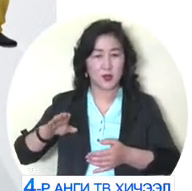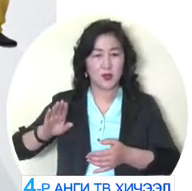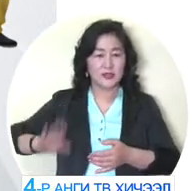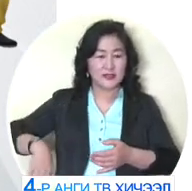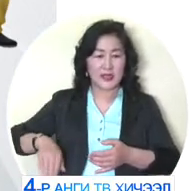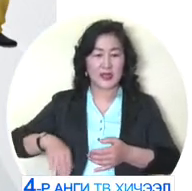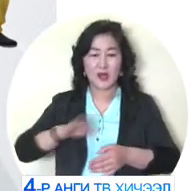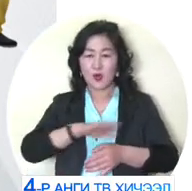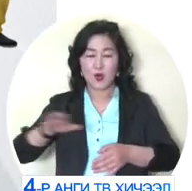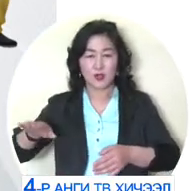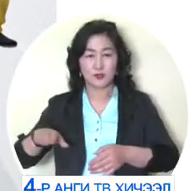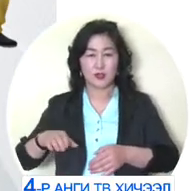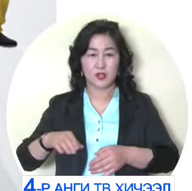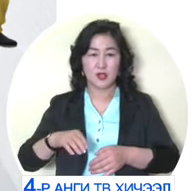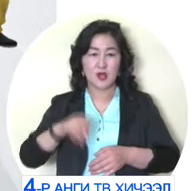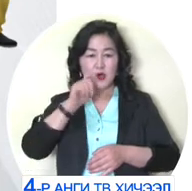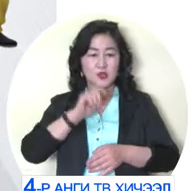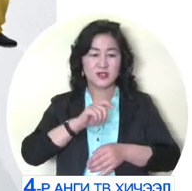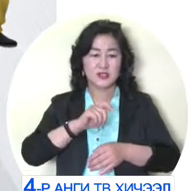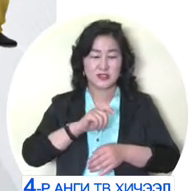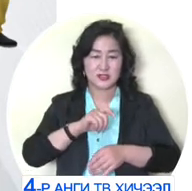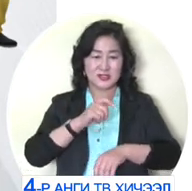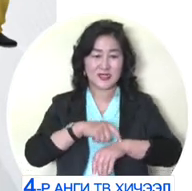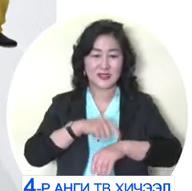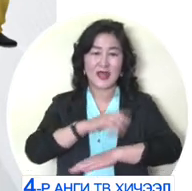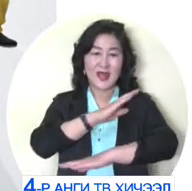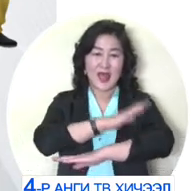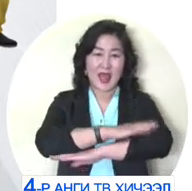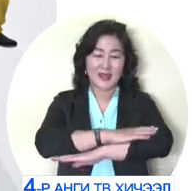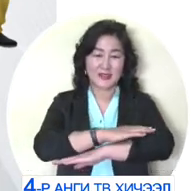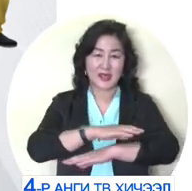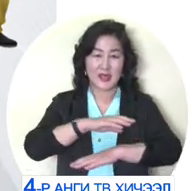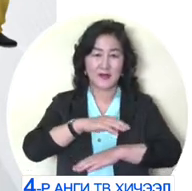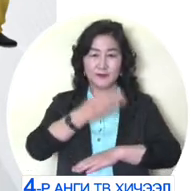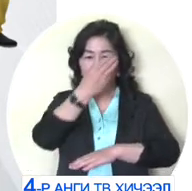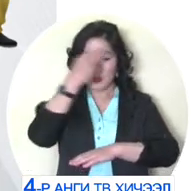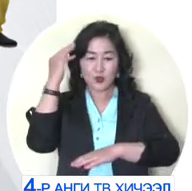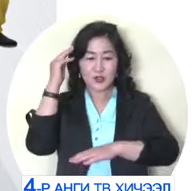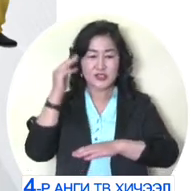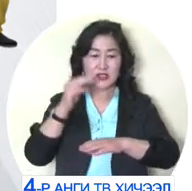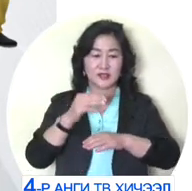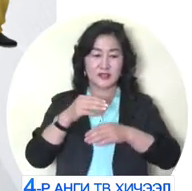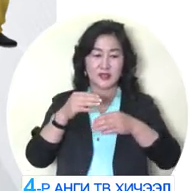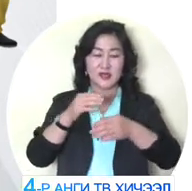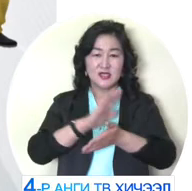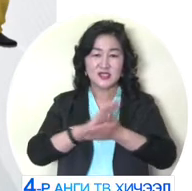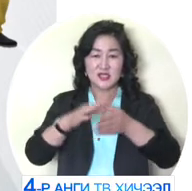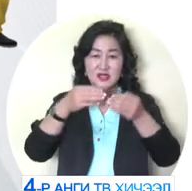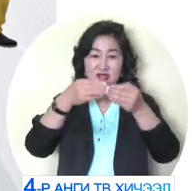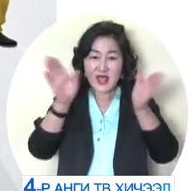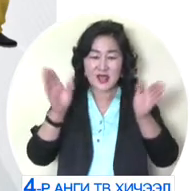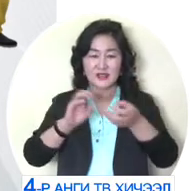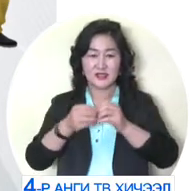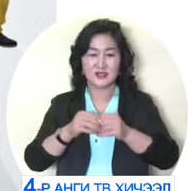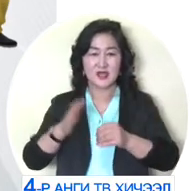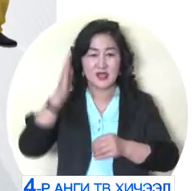цагтаа ангидаа туршилт хийж, олон олон судалгаа, шин нээлт хийж, ирээдүйд